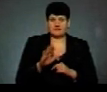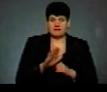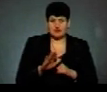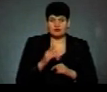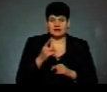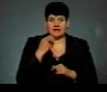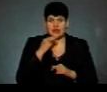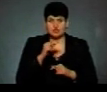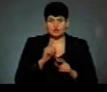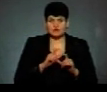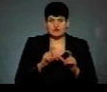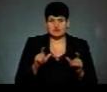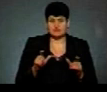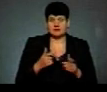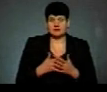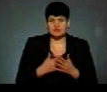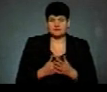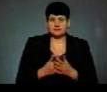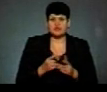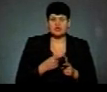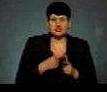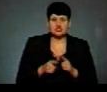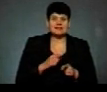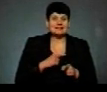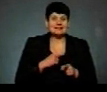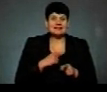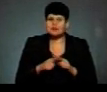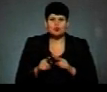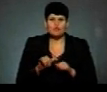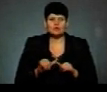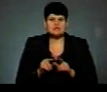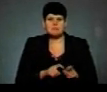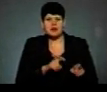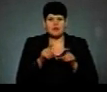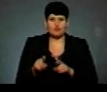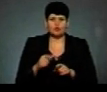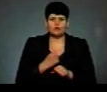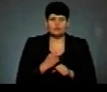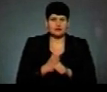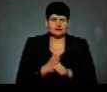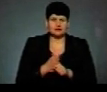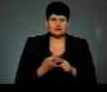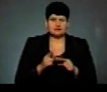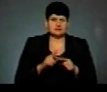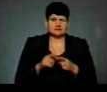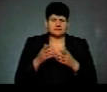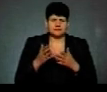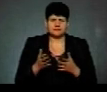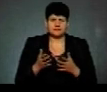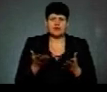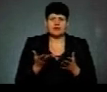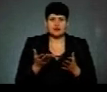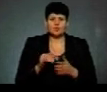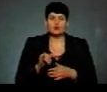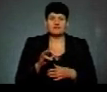кращих університетів, яким є наш національний університет, аніж терміново кудись переводитися, робити те трансферування в університет, який бере серед